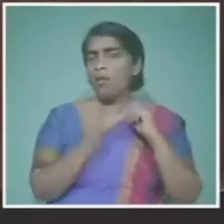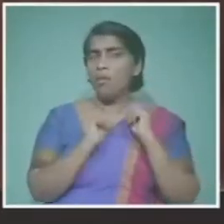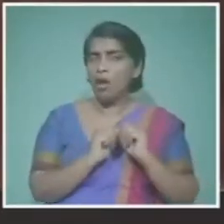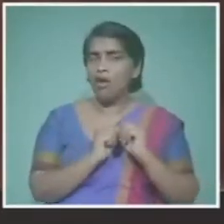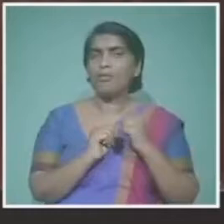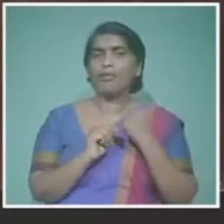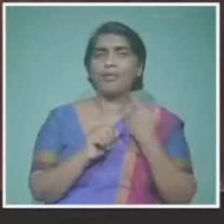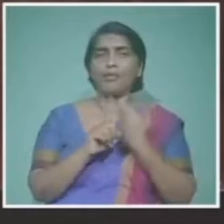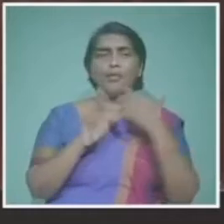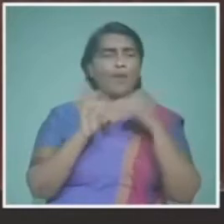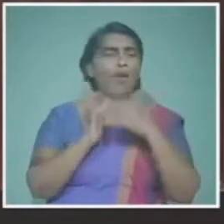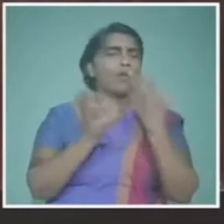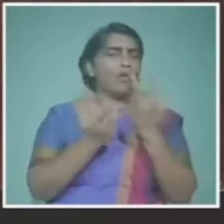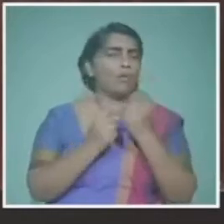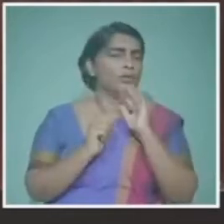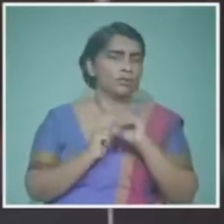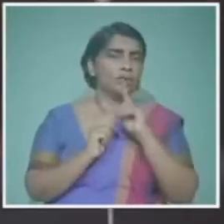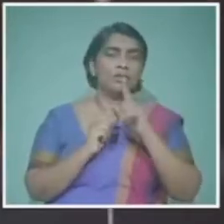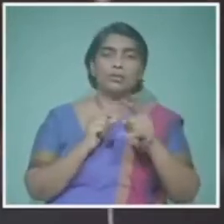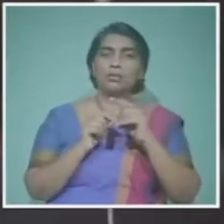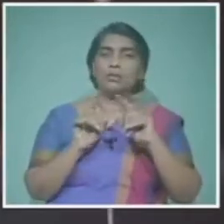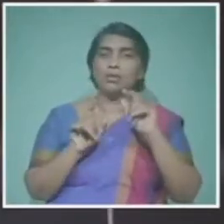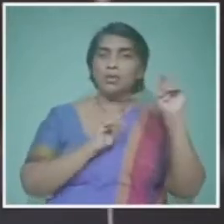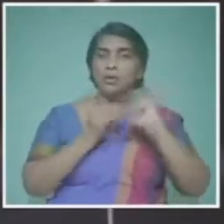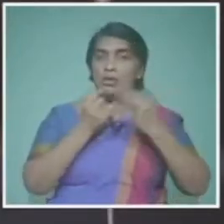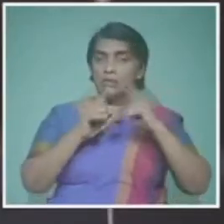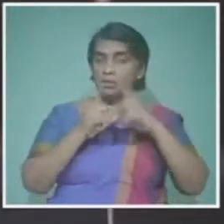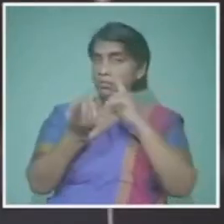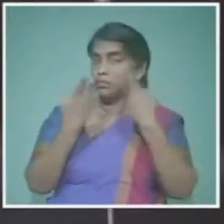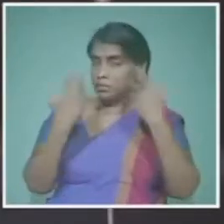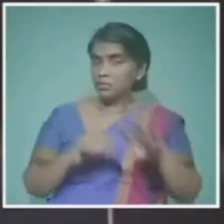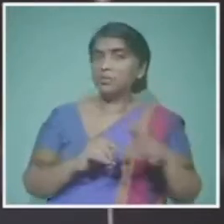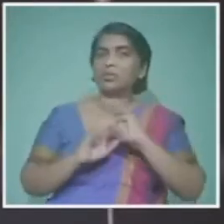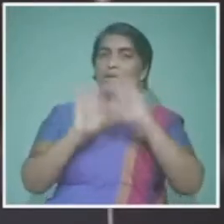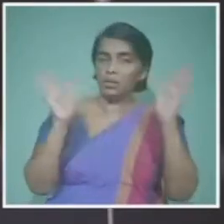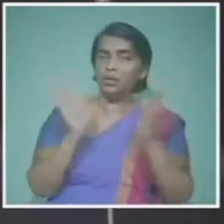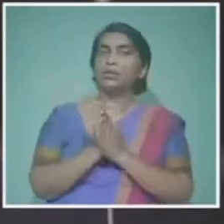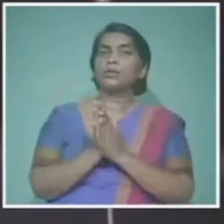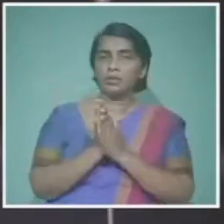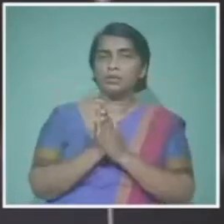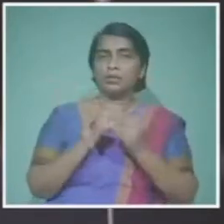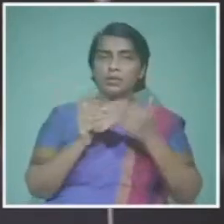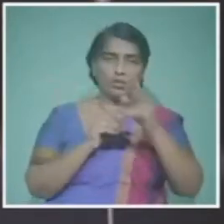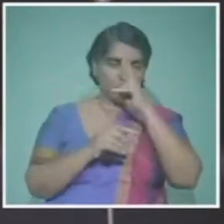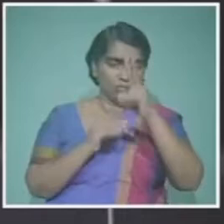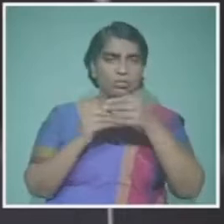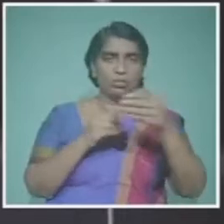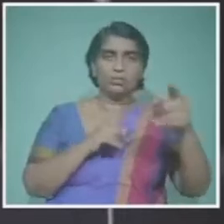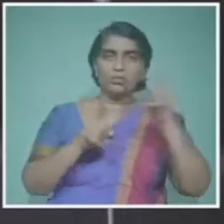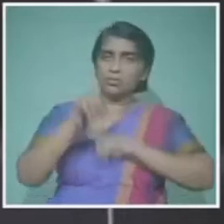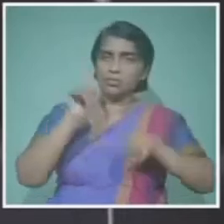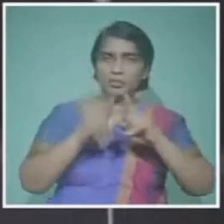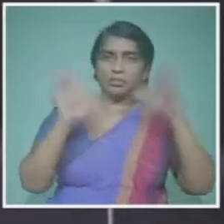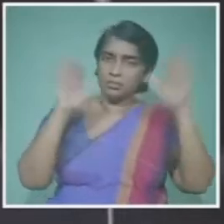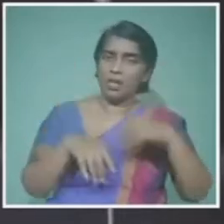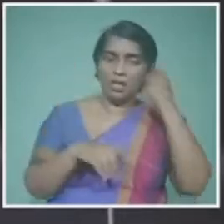කොච්චර ක්ලස්ටර්ස් ඕනද කියලා ඒ ටික නිලධාරි මට්ටමේ වුණහම පස්සේ ඔබතුමාලා සිරු දිනාම මේ ඉදිරි ස්මාන දෙක තුල කැඳවලා